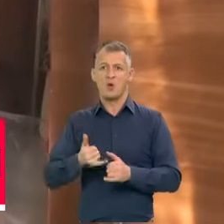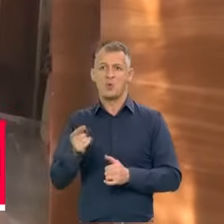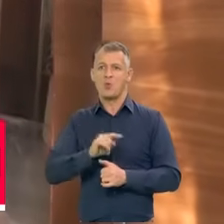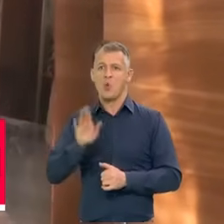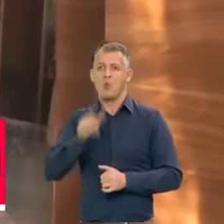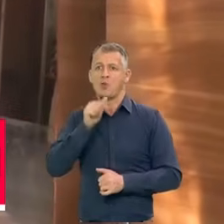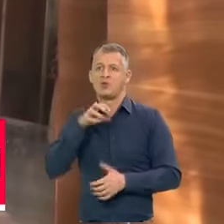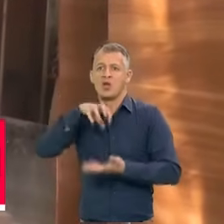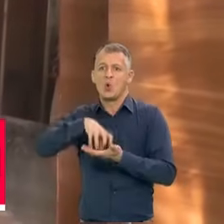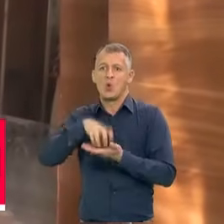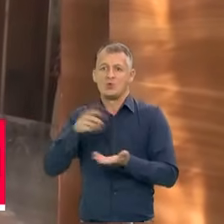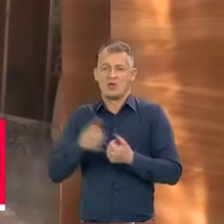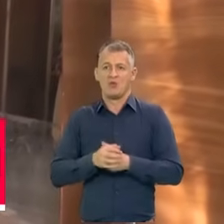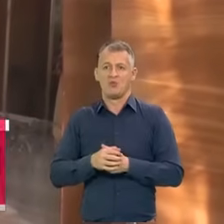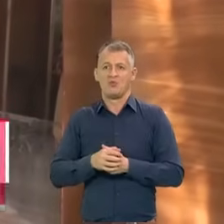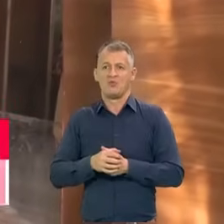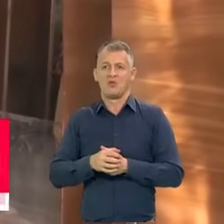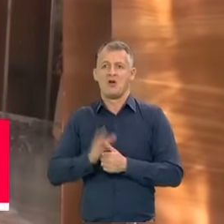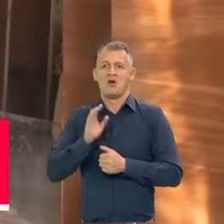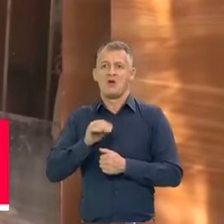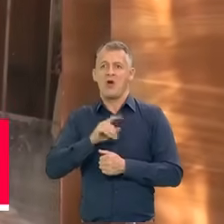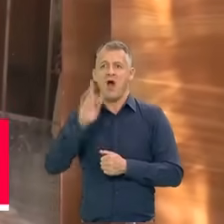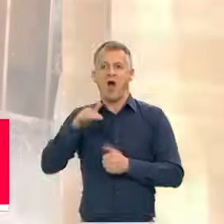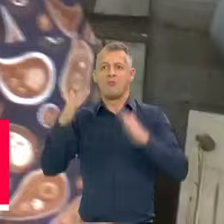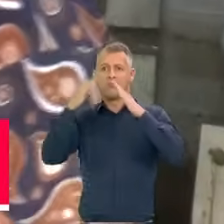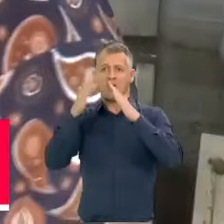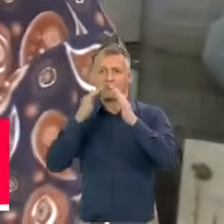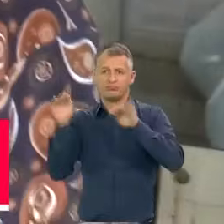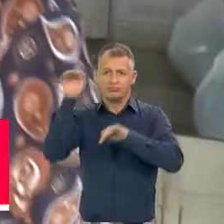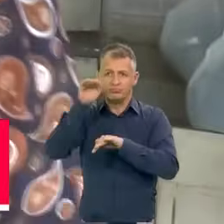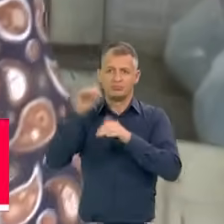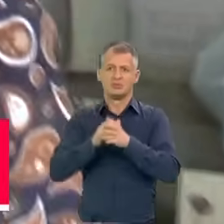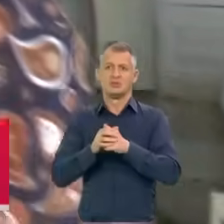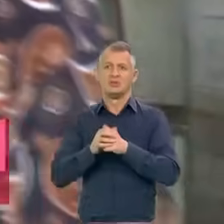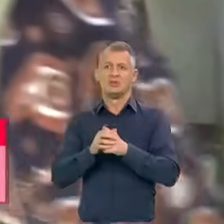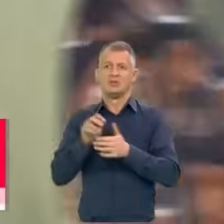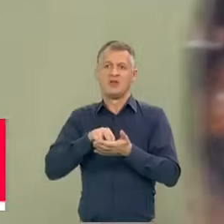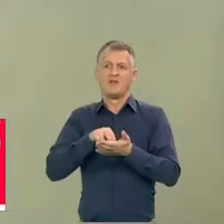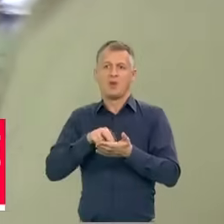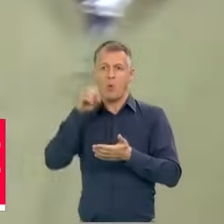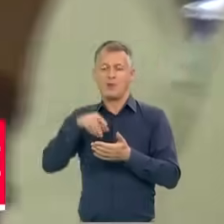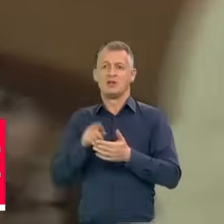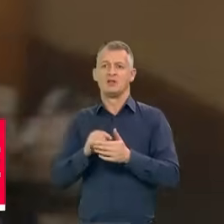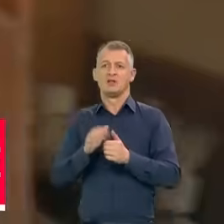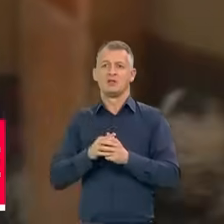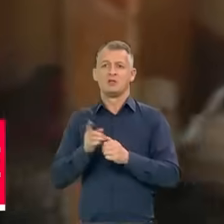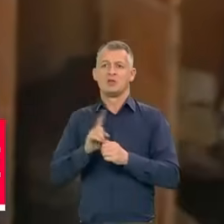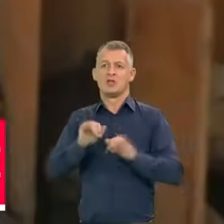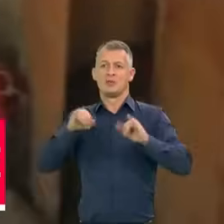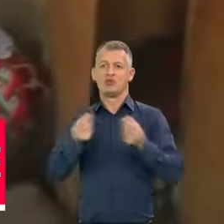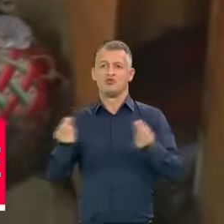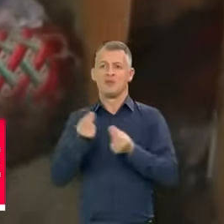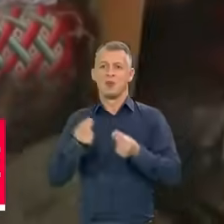stau n am a de pă deasupra capului mi e frică să bage oamenii că nu se întâmple ceva